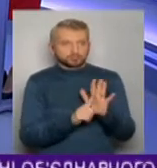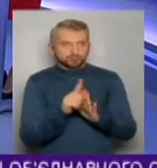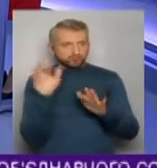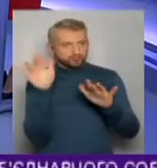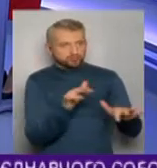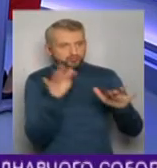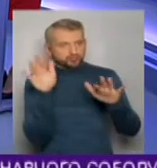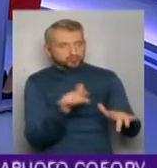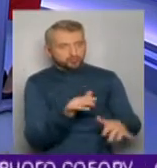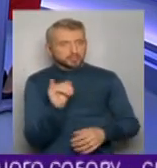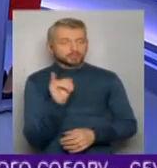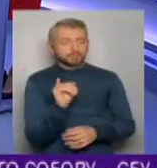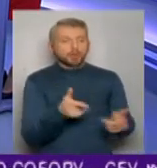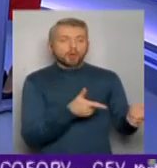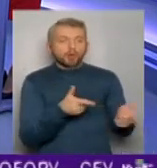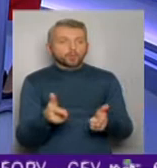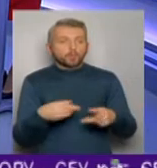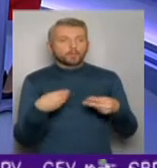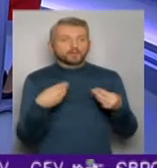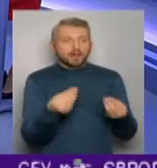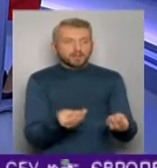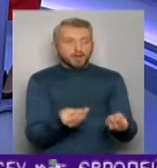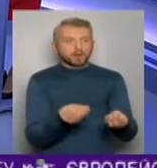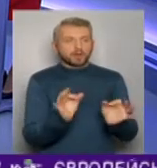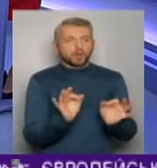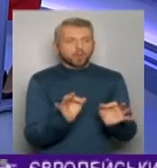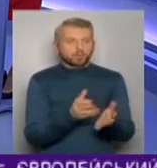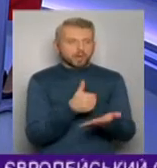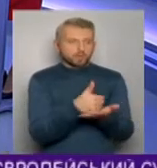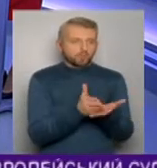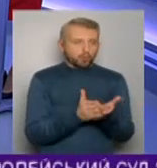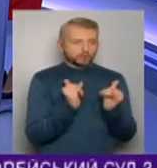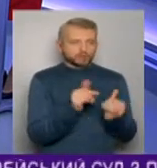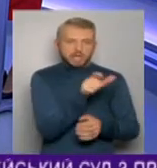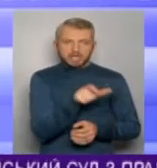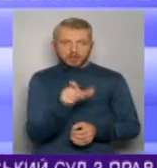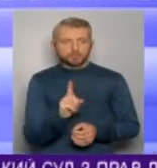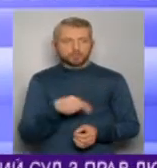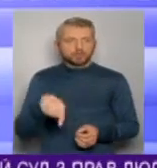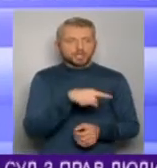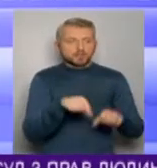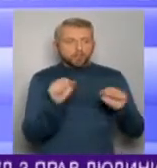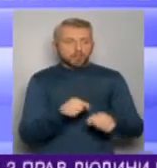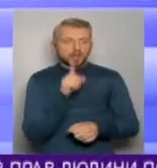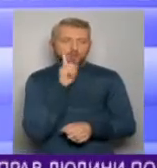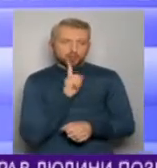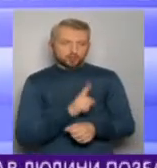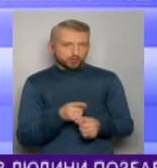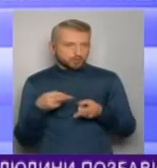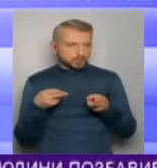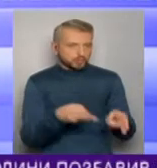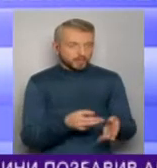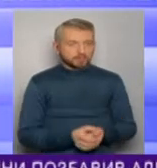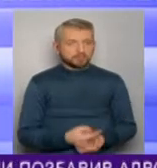і готові надати нормальні послуги для киян, щоб вони могли зручно пересуватись. Ну, я хотів